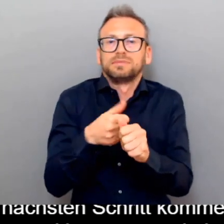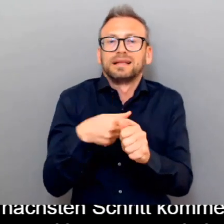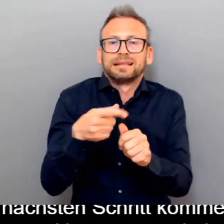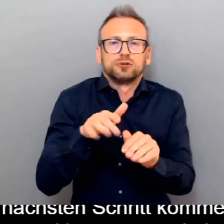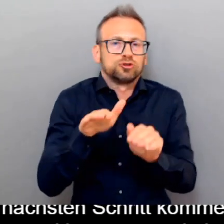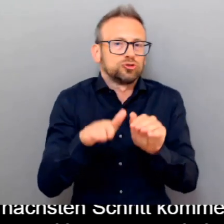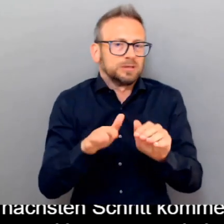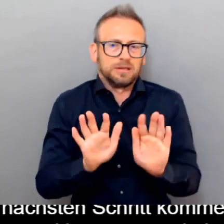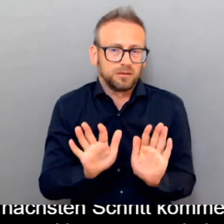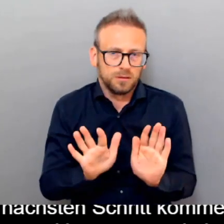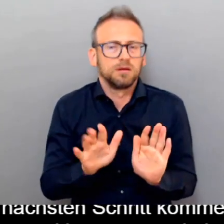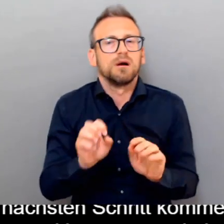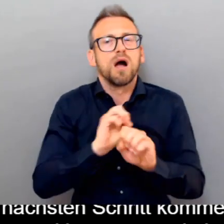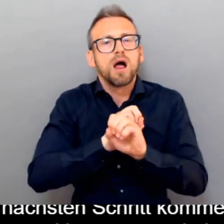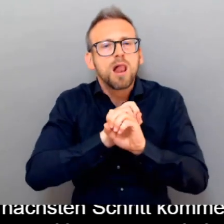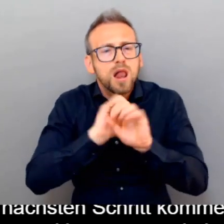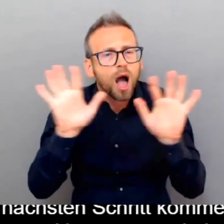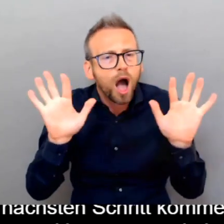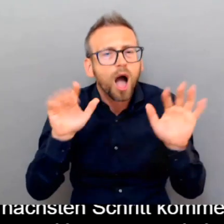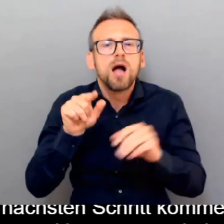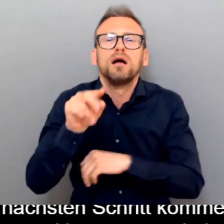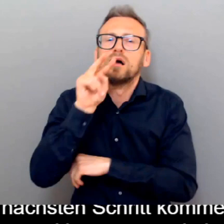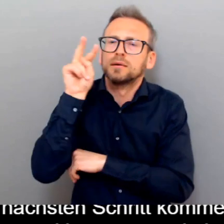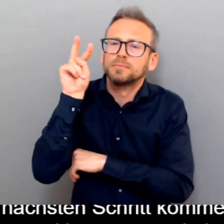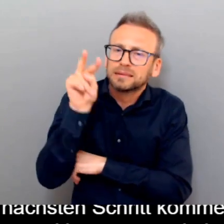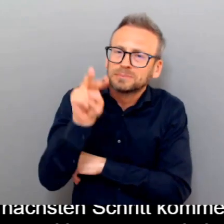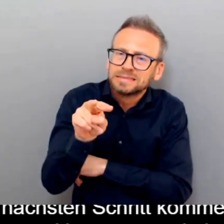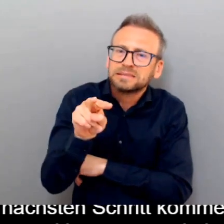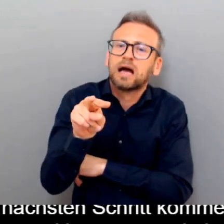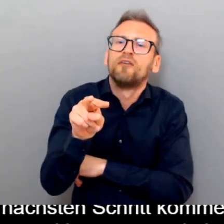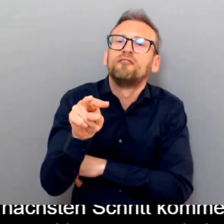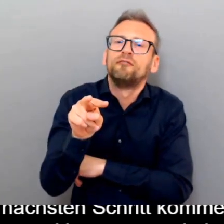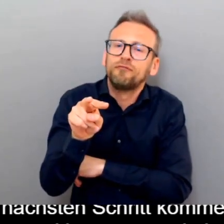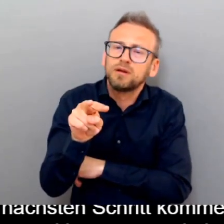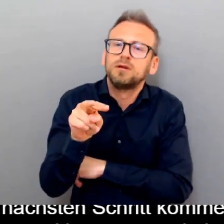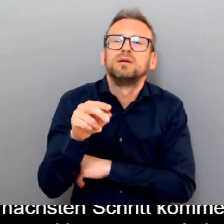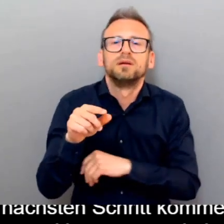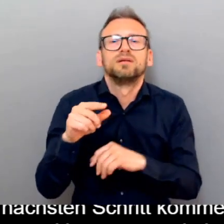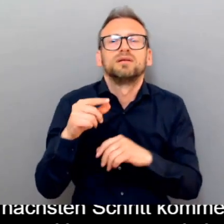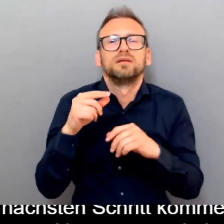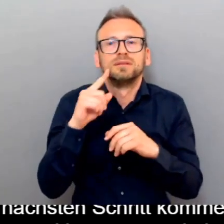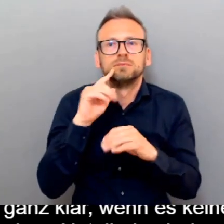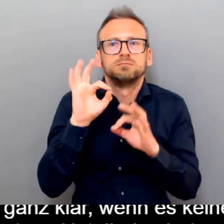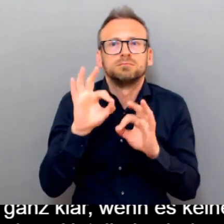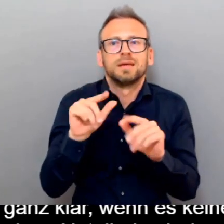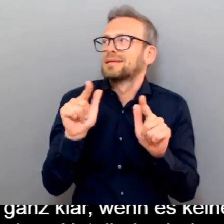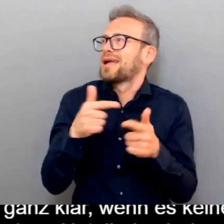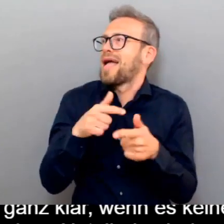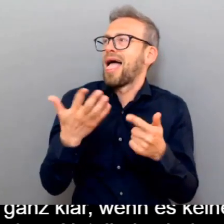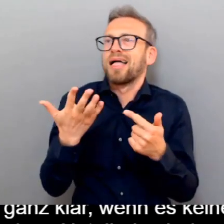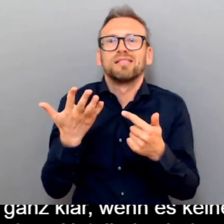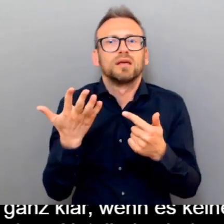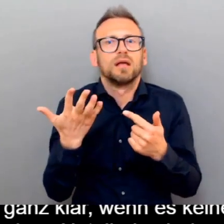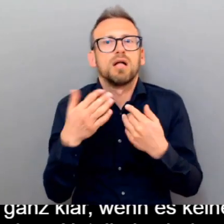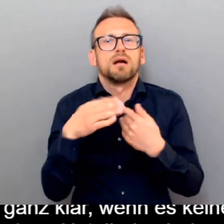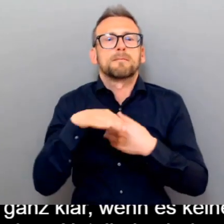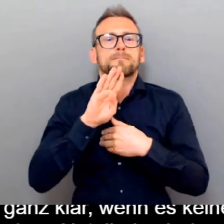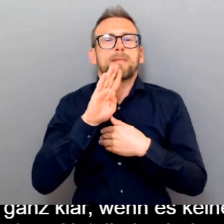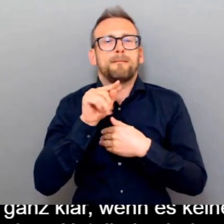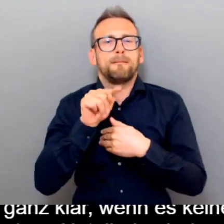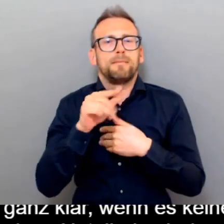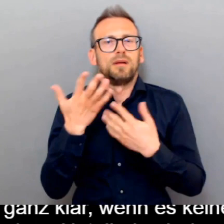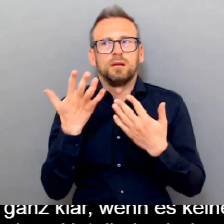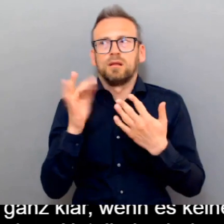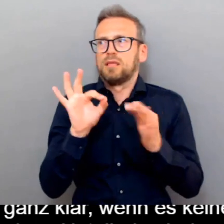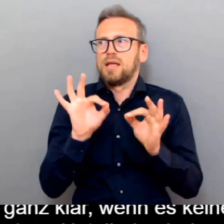Da haben Sie, Gastronomie lebt ja von der Enge, von der Nähe, wo man halt gemütlich beieinander ist. Die lebt auch davon, dass durchaus das eine oder andere